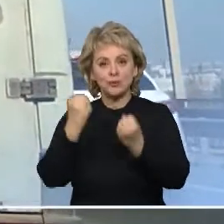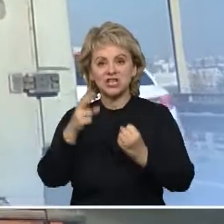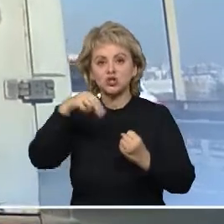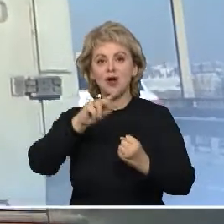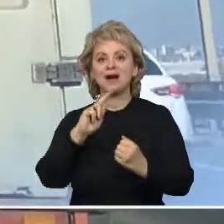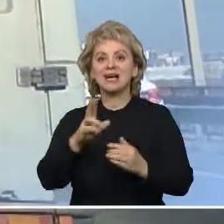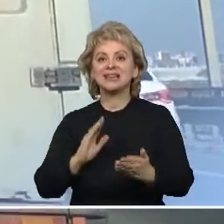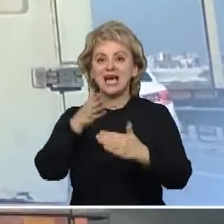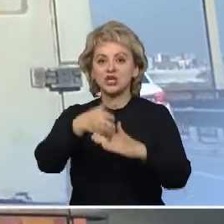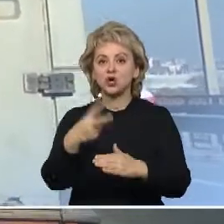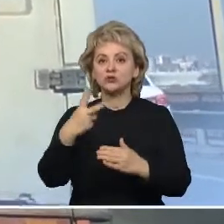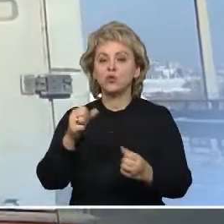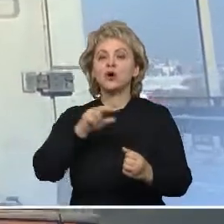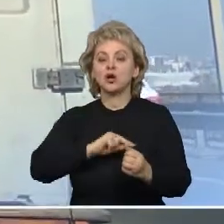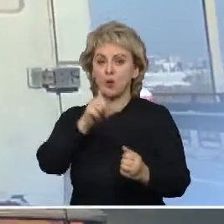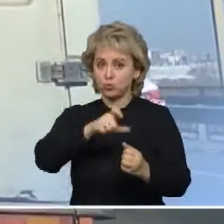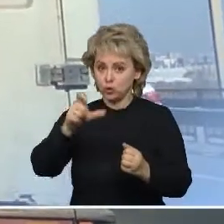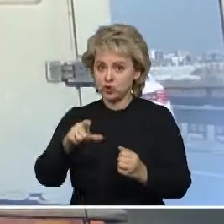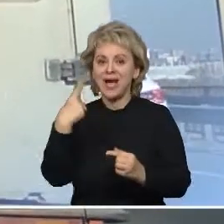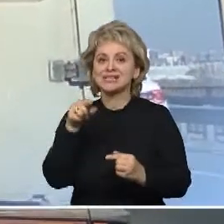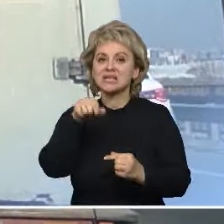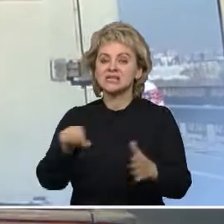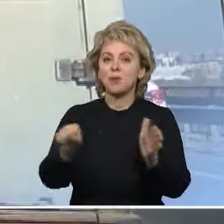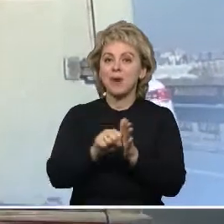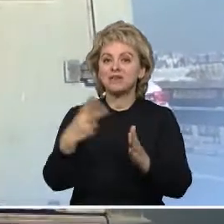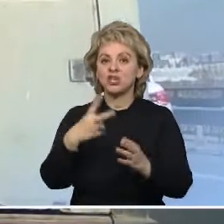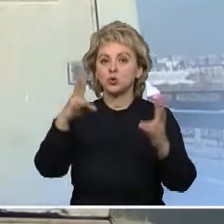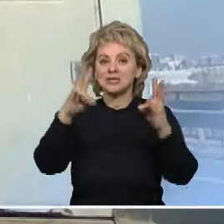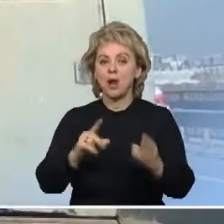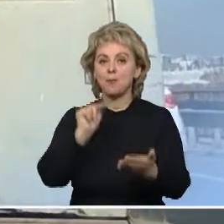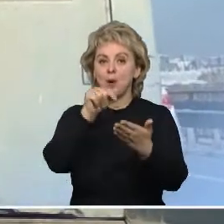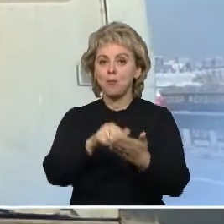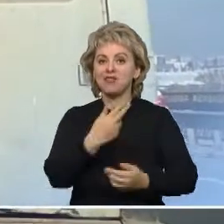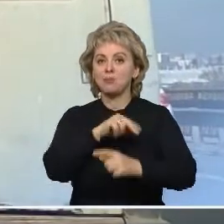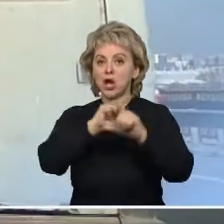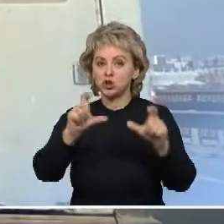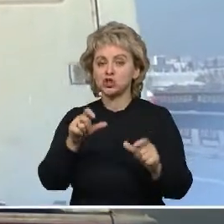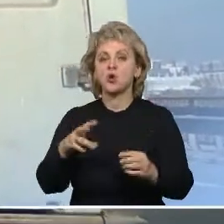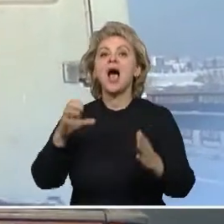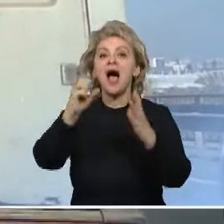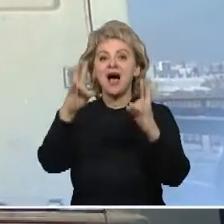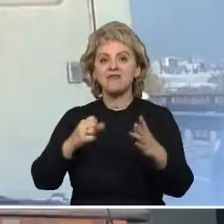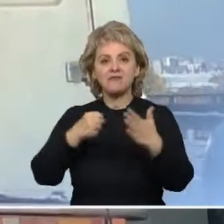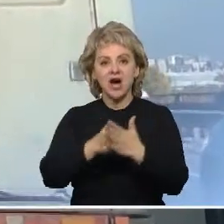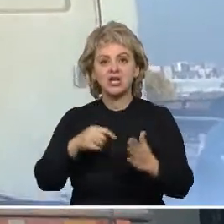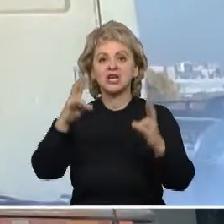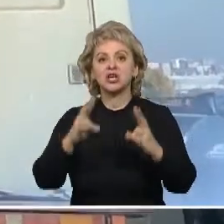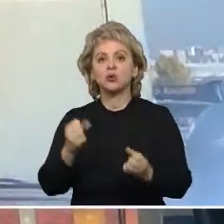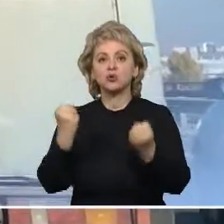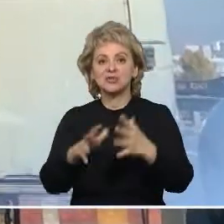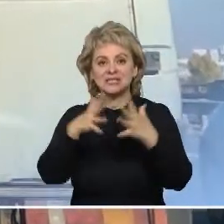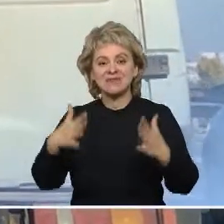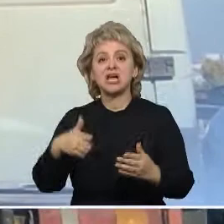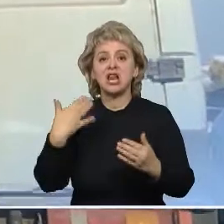машины «Джак» наехал на двух дорожных рабочих. Один из них погиб, второй с травмами доставлен в больницу. В аварии пострадали грузовая